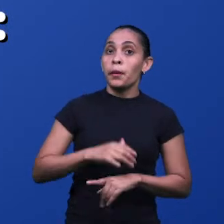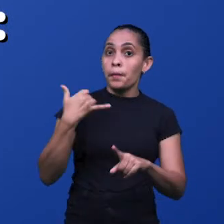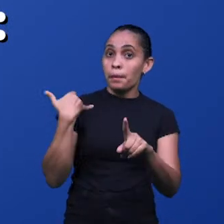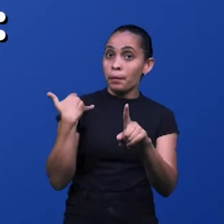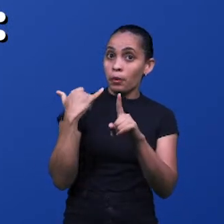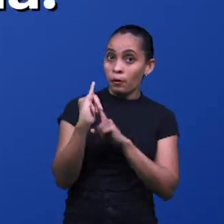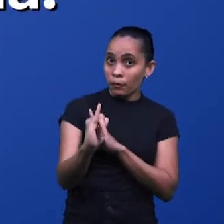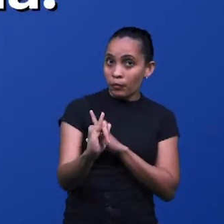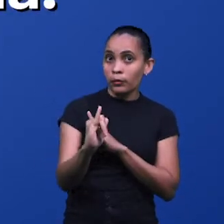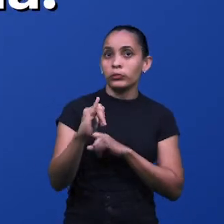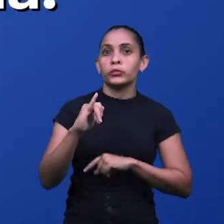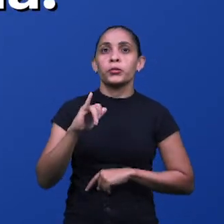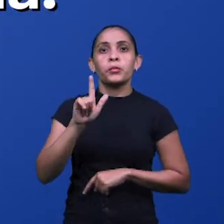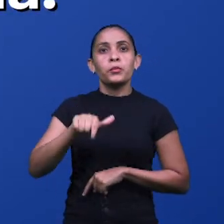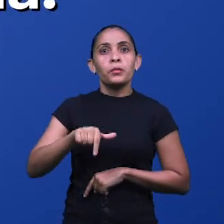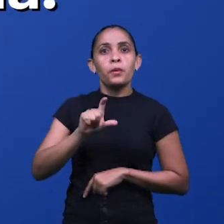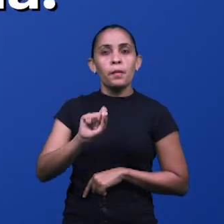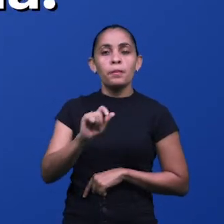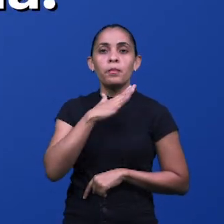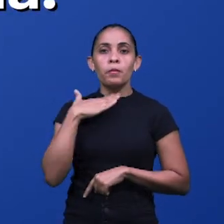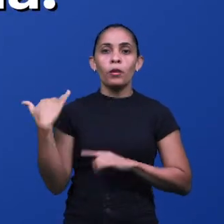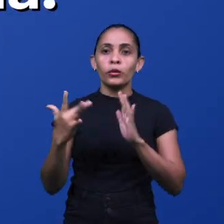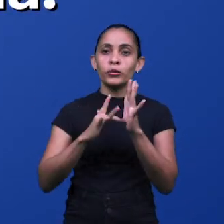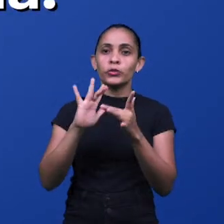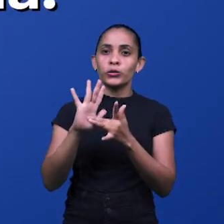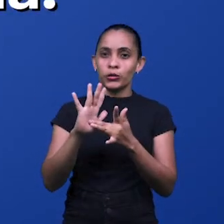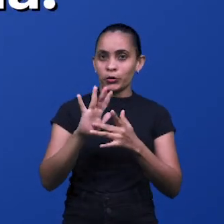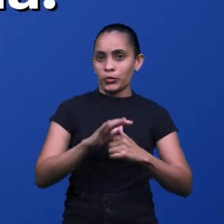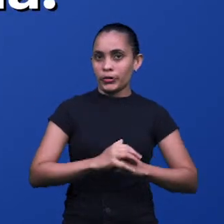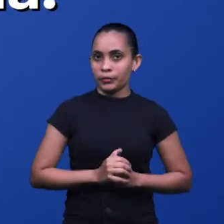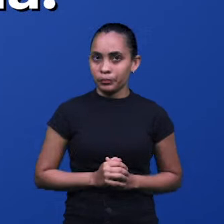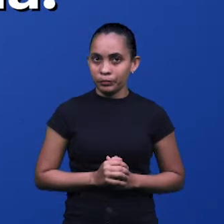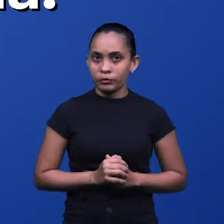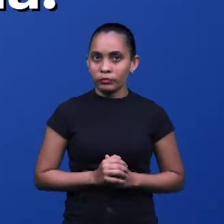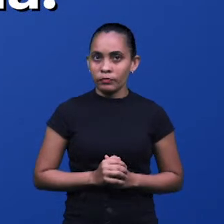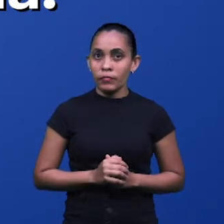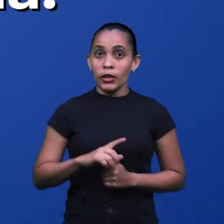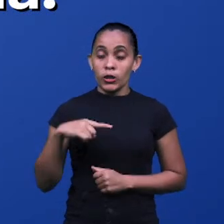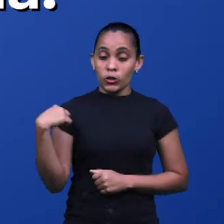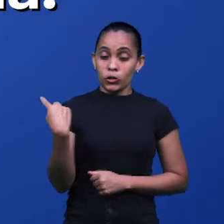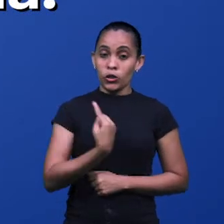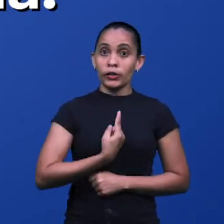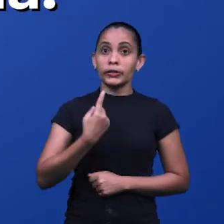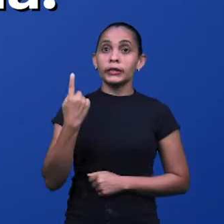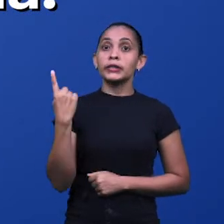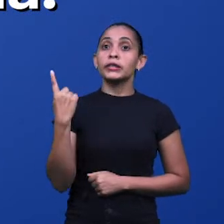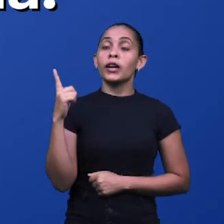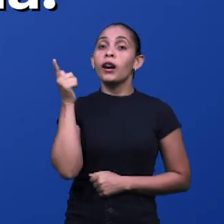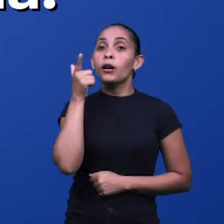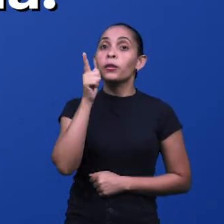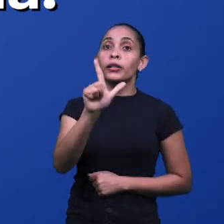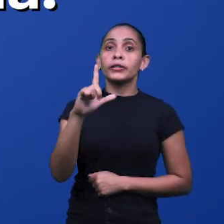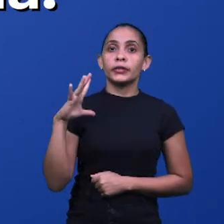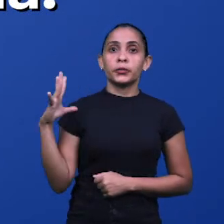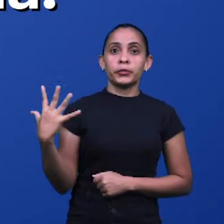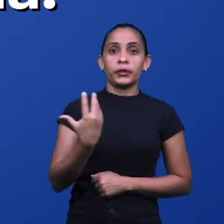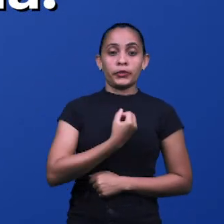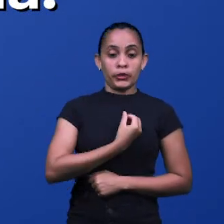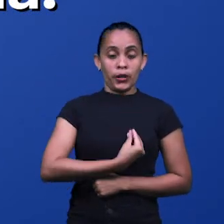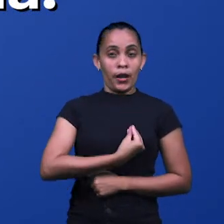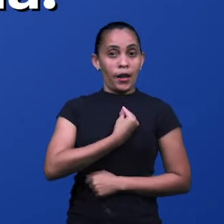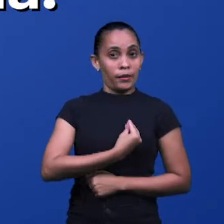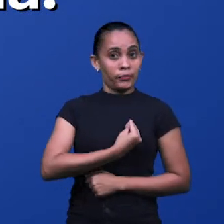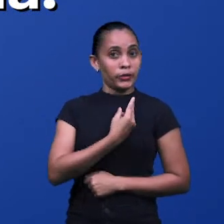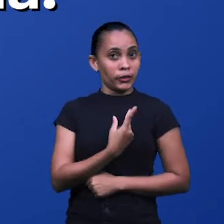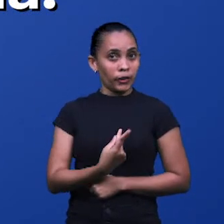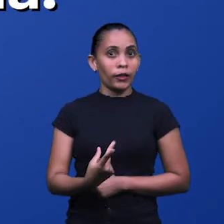dire che più dolce del miele è la morte di Gesù in croce, poiché tramite essa noi abbiamo ricevuto